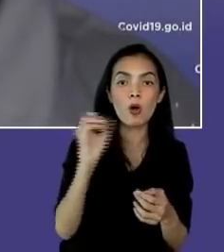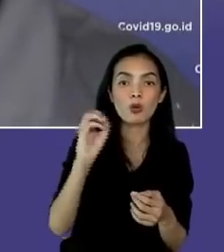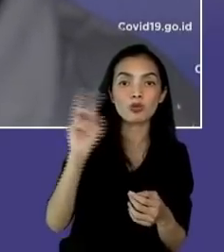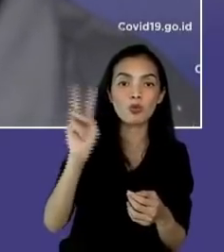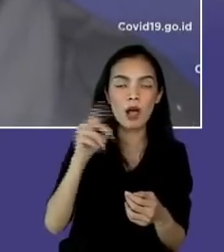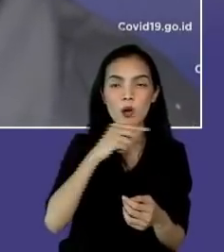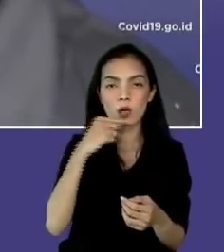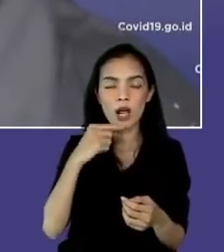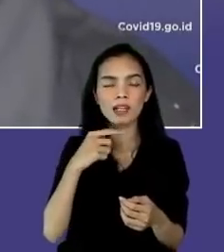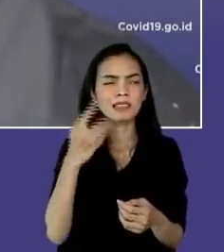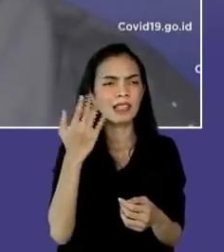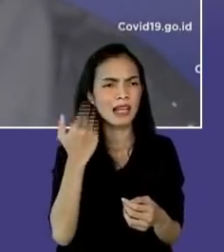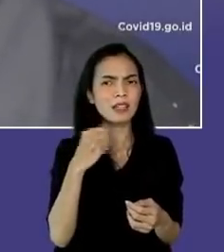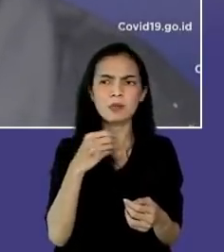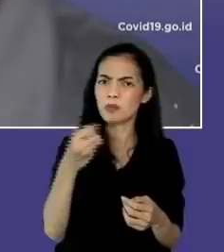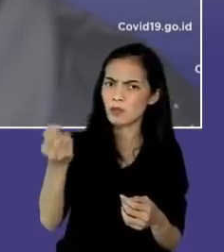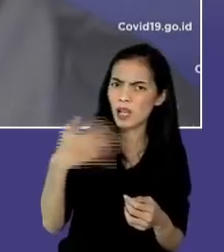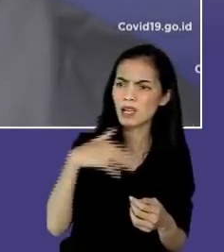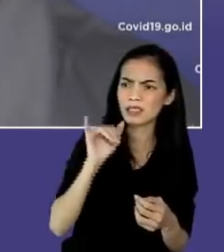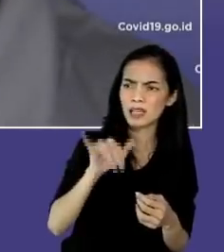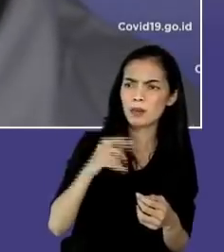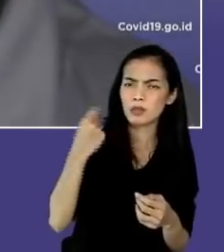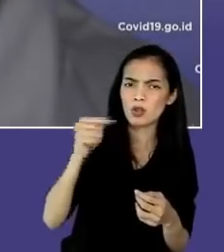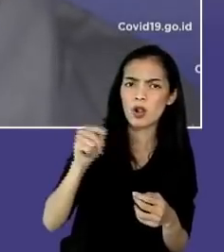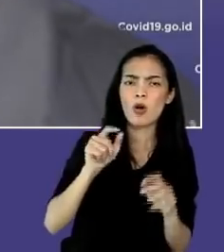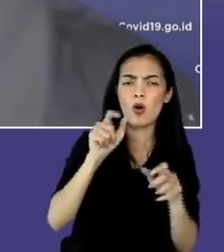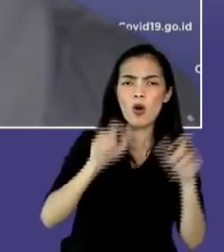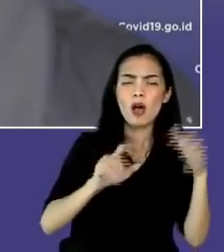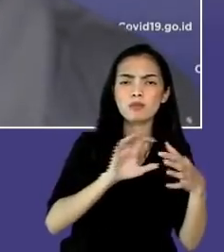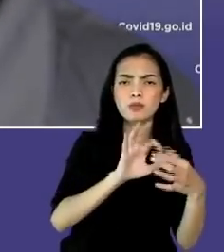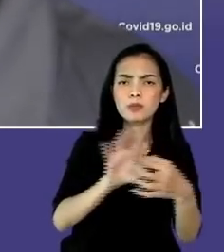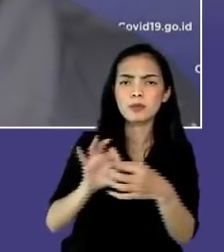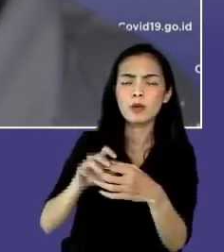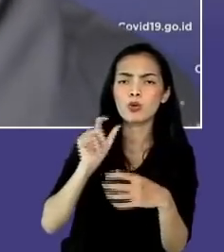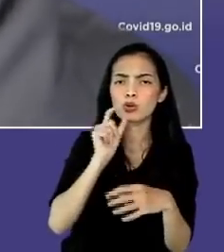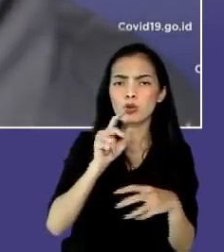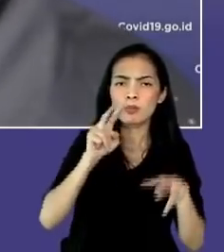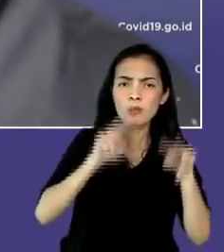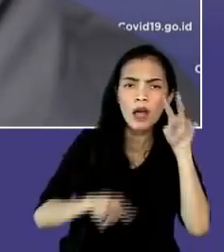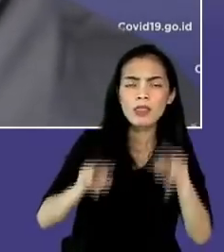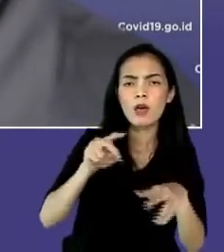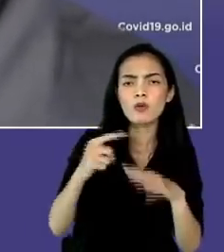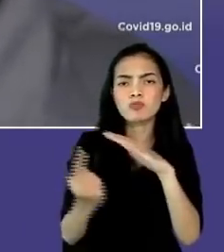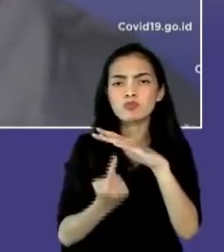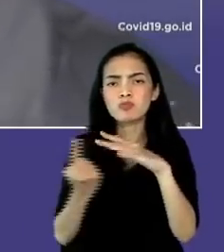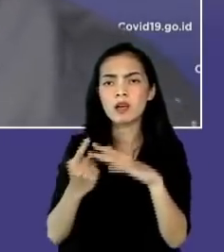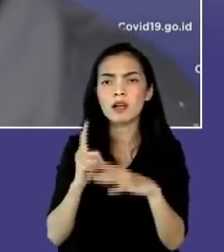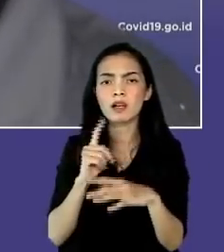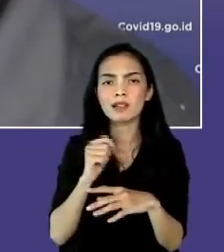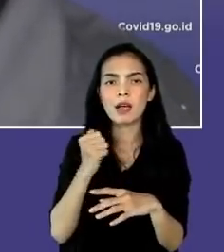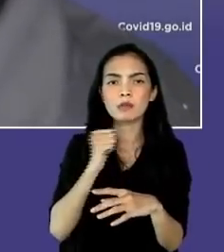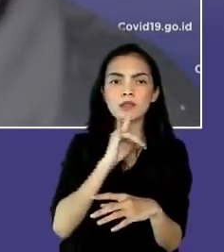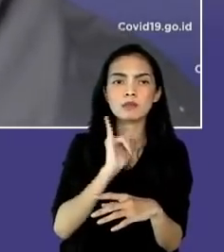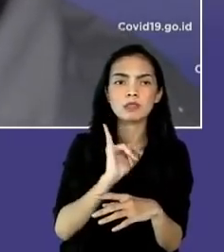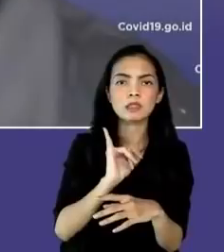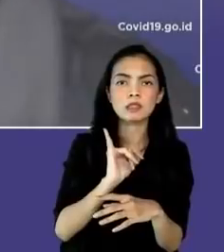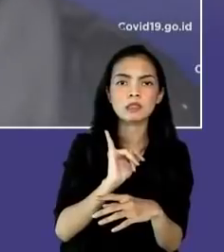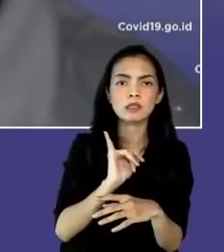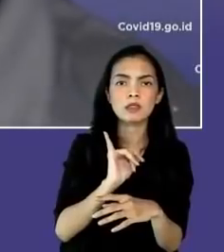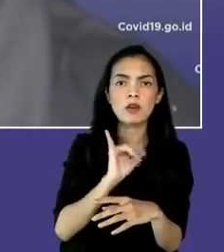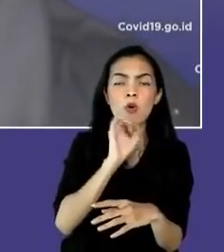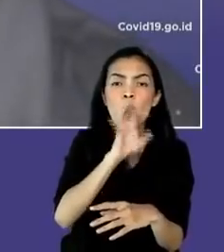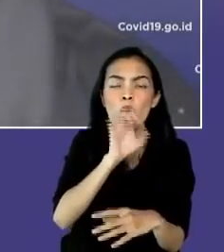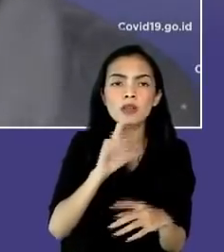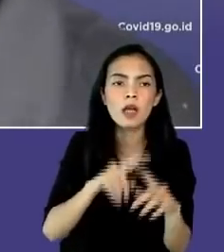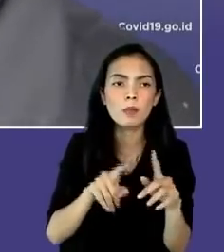butuh kolaborasi banyak pihak untuk sama-sama melakukan pemantauan dan pelaporan. Nggak bisa yang satunya reaktif kalau tidak ada juga diinformasikan kita